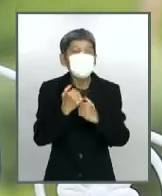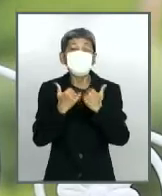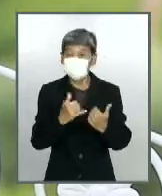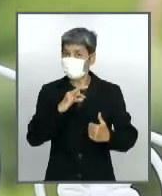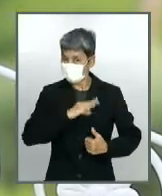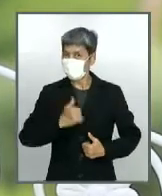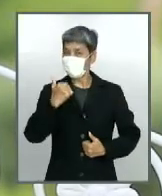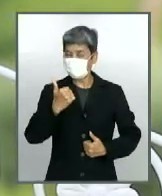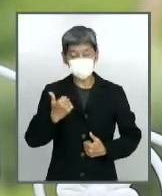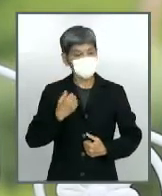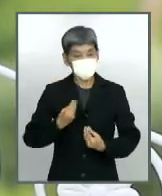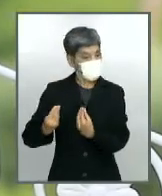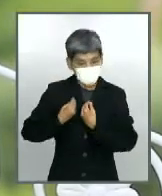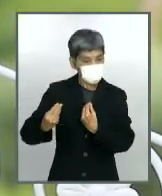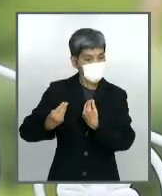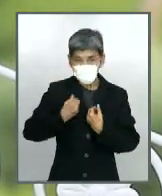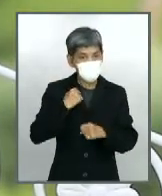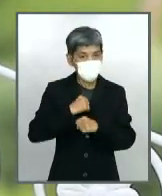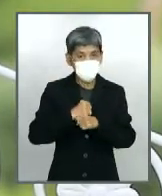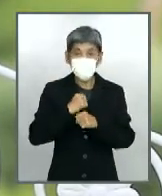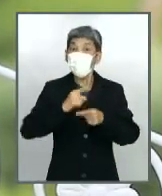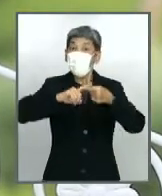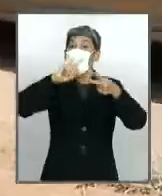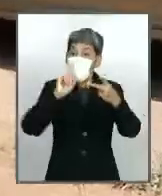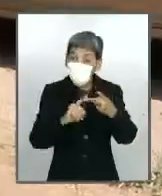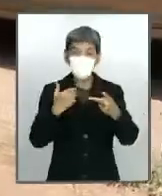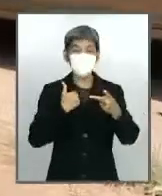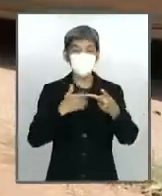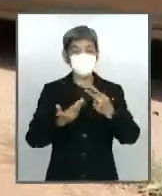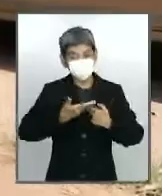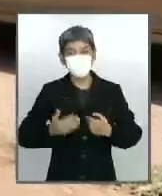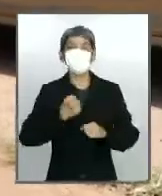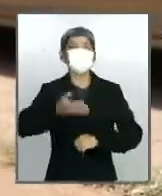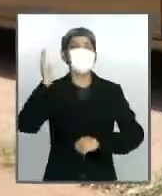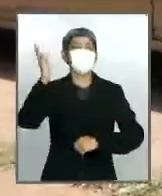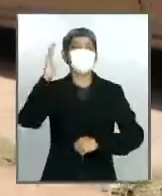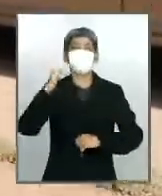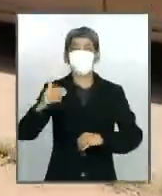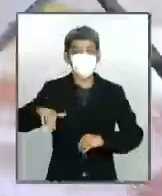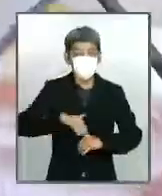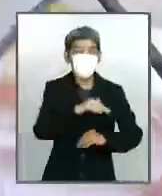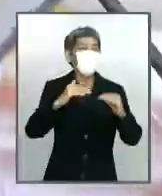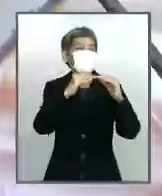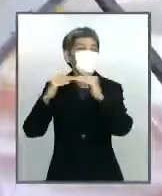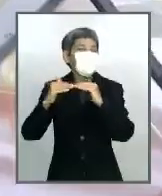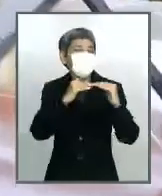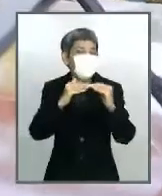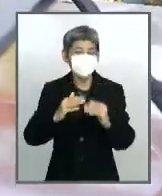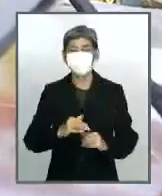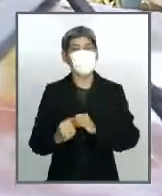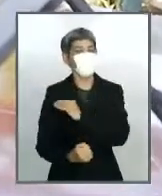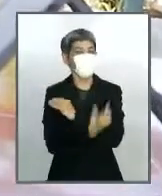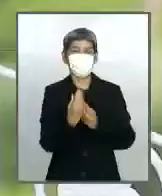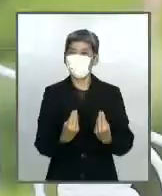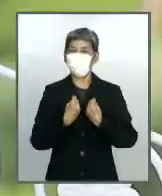พอโอกาสนั้นมีมาอย่างต่อเนื่องก็ทำให้มีโอกาสที่2เข้ามาอีกค่ะคือการที่มาได้เป็นพิธีกรรายการเคียงบ่าเคียงไหล่นี่แหละค่ะ